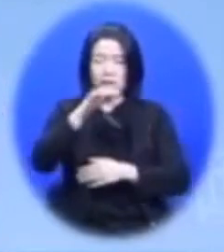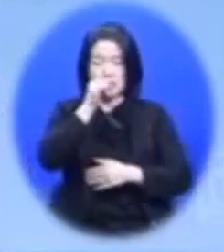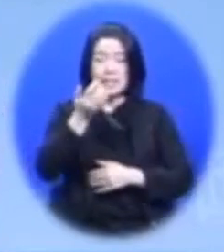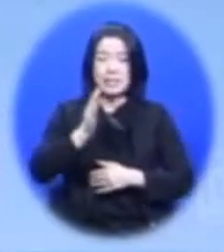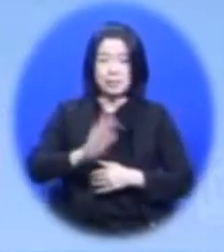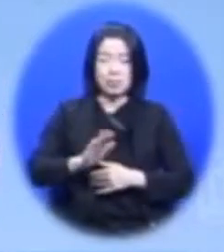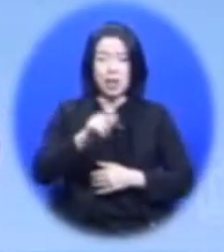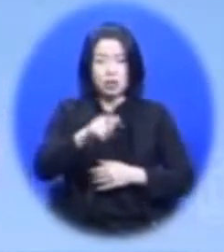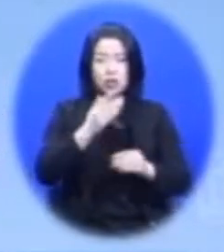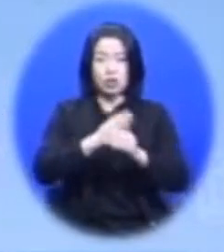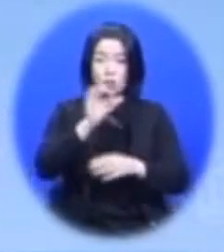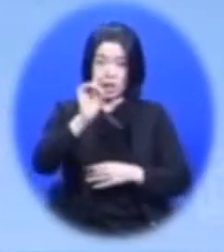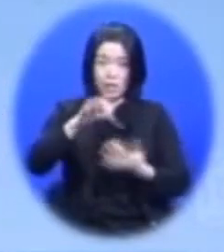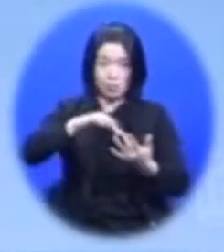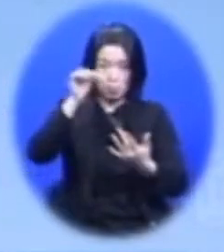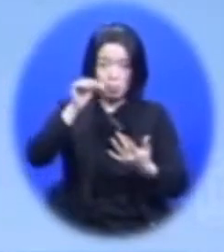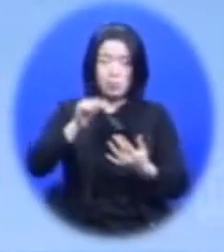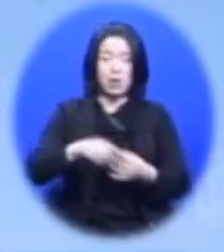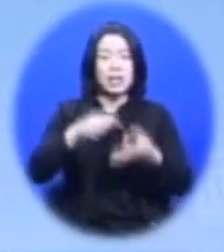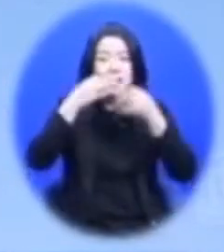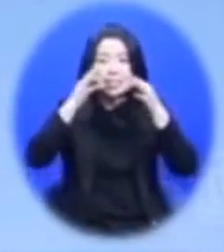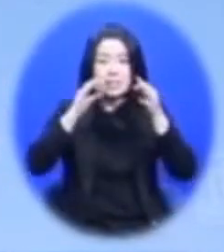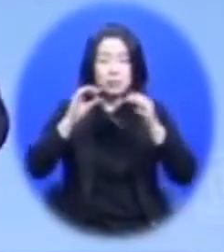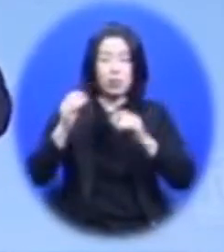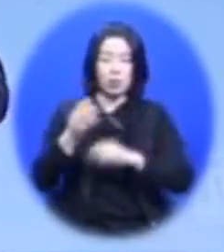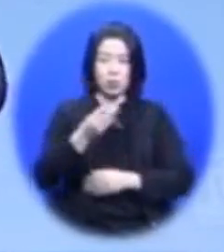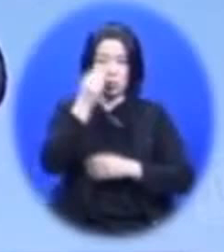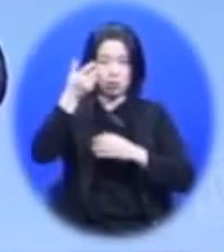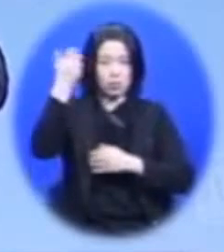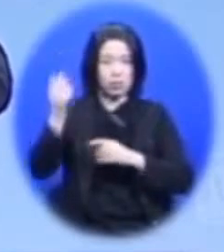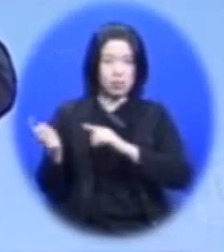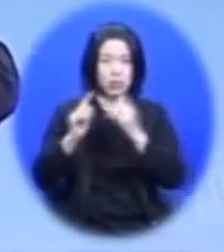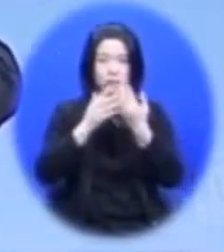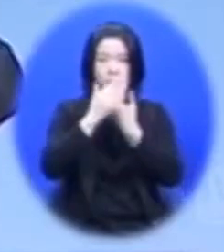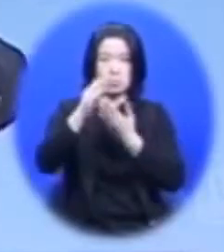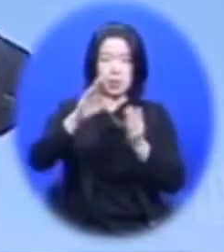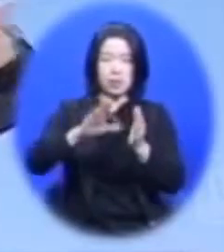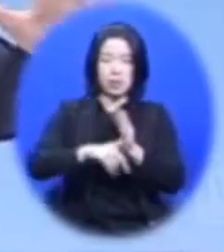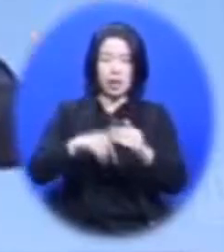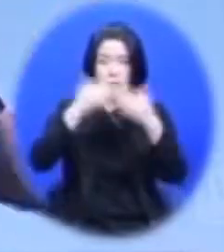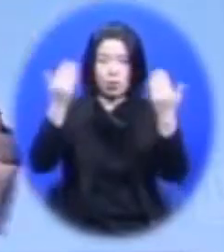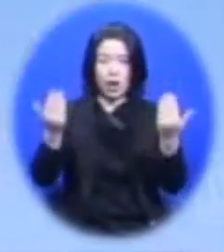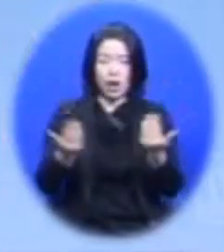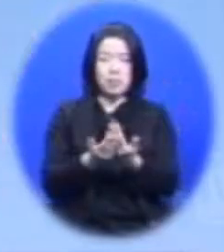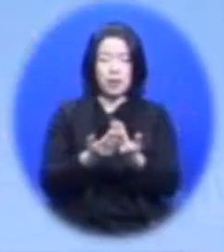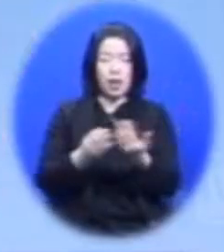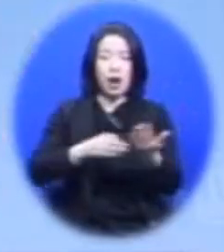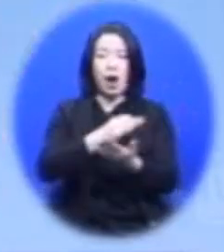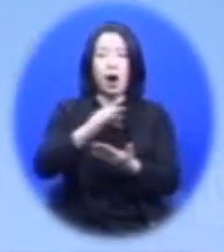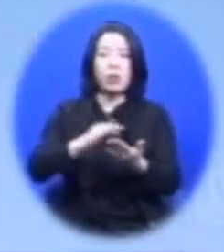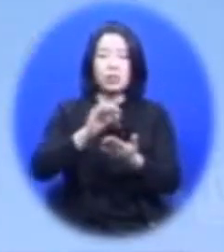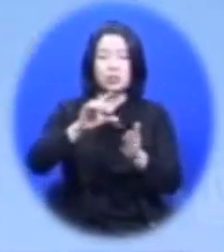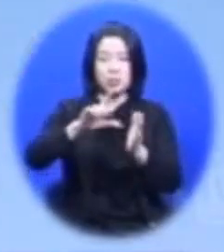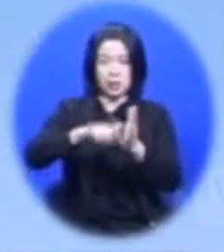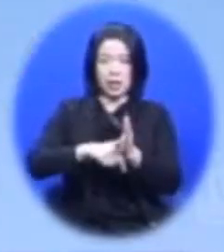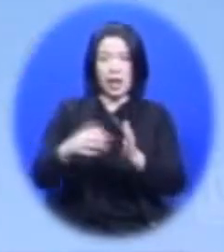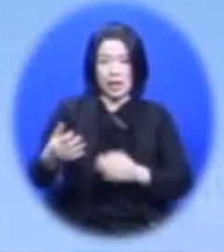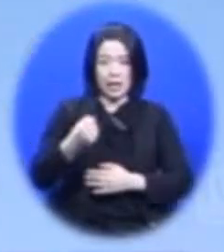꼽으라고 한다면 저는 금요 성령 집회 때 우리가 다 함께 헌금하는 시간을 가진